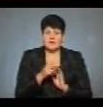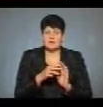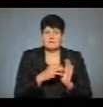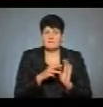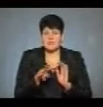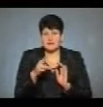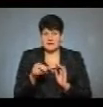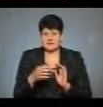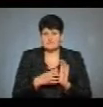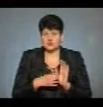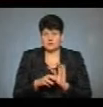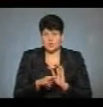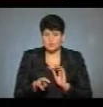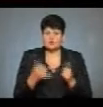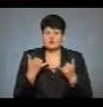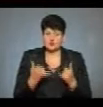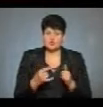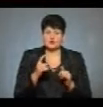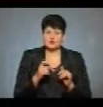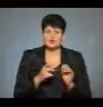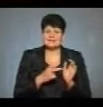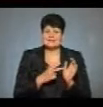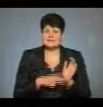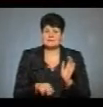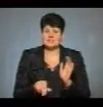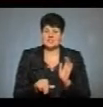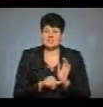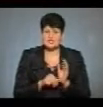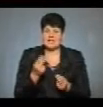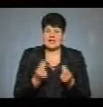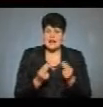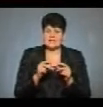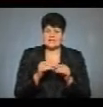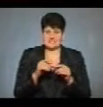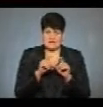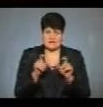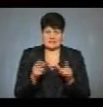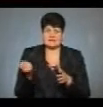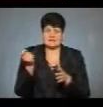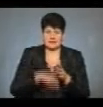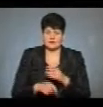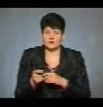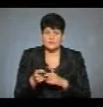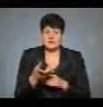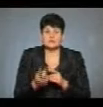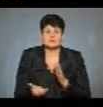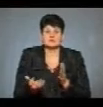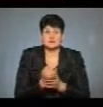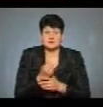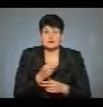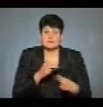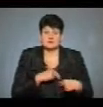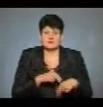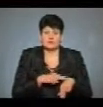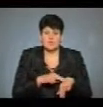мільйонів. Сьогодні 176 незаконних гральних закладів закрили на Тернопільщині. Їх виявили працівники Нацполіції та